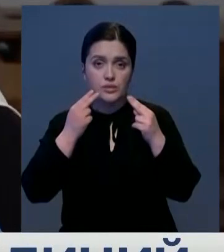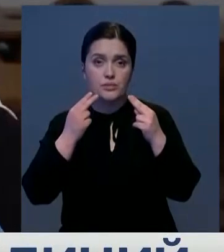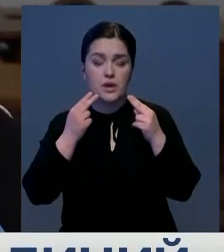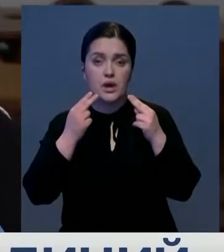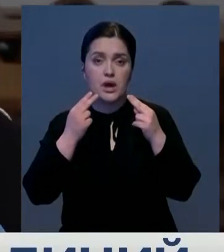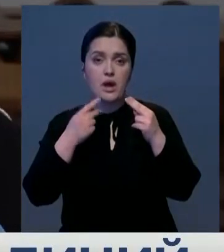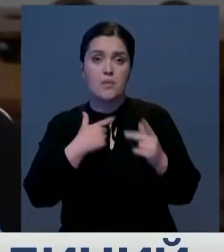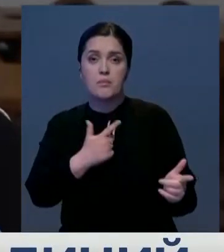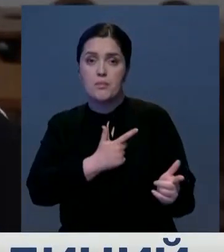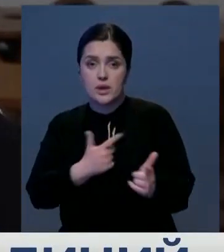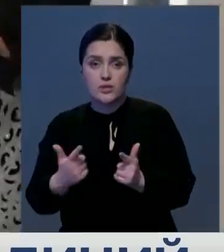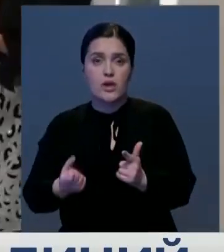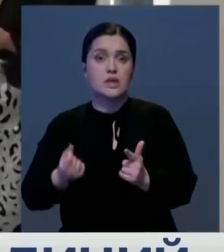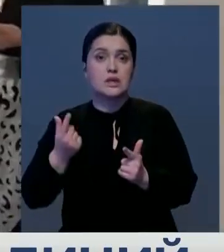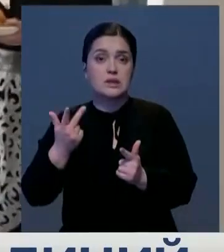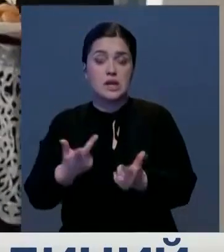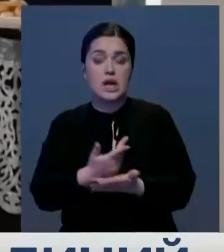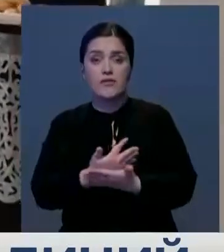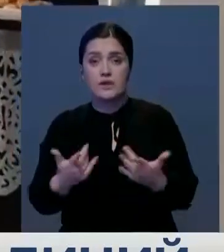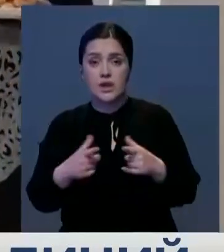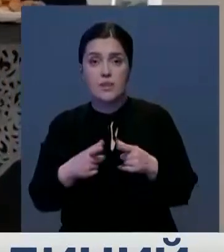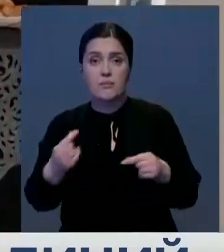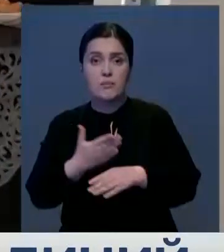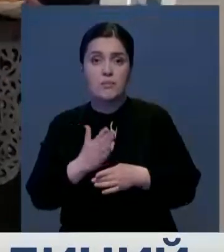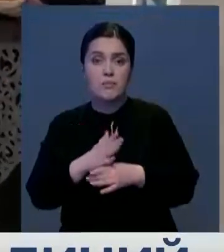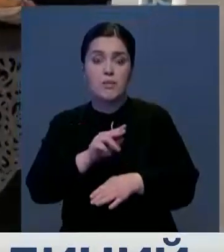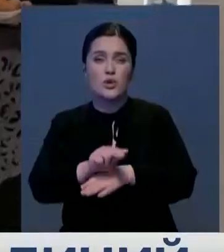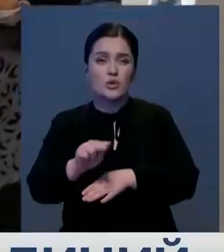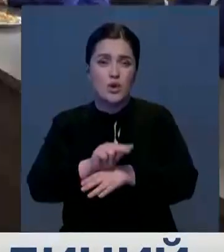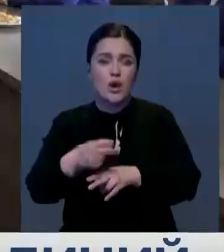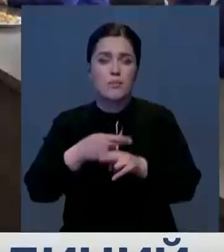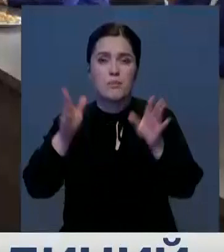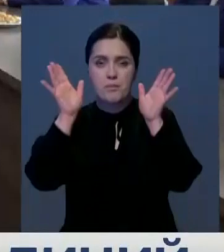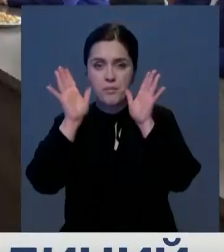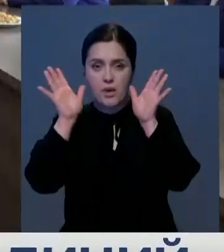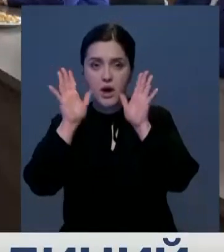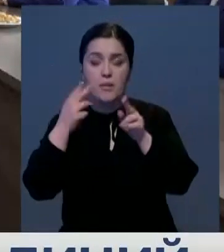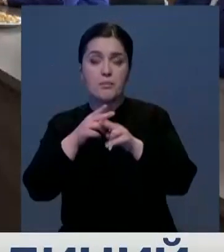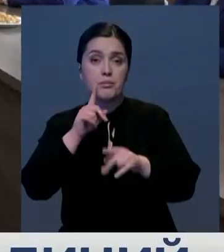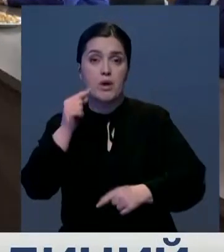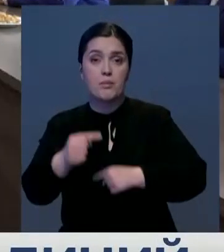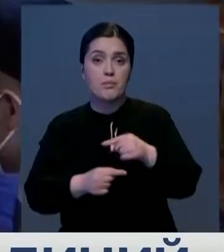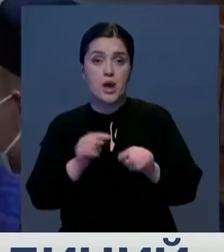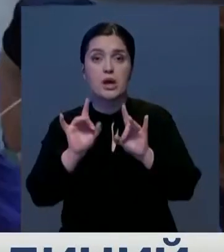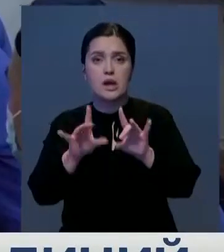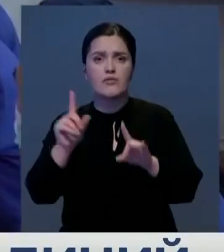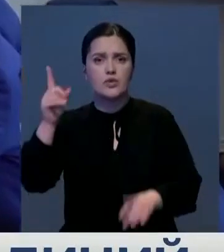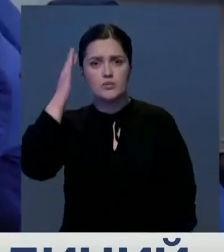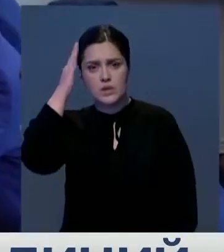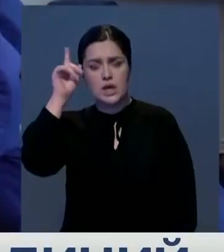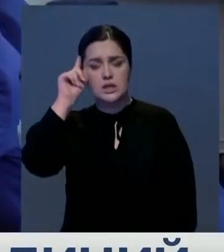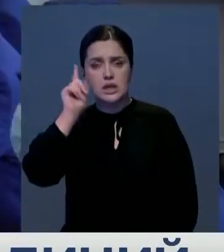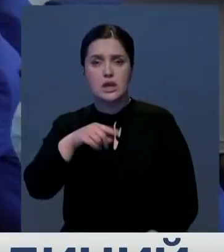подготовили несколько видов баурсаков. Марафон начали с учеников медресе мечети области. Молодому поколению рассказали, в чем смысл